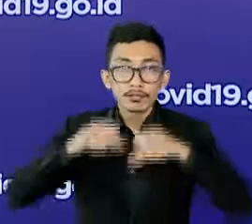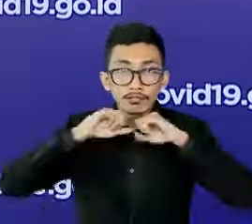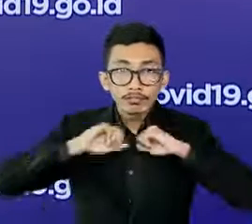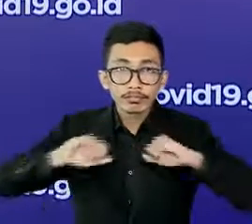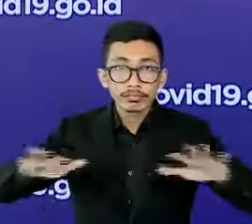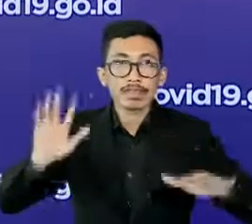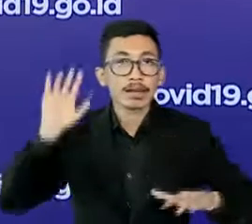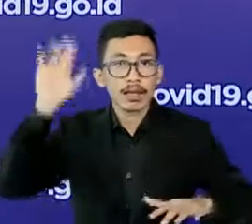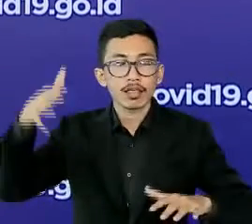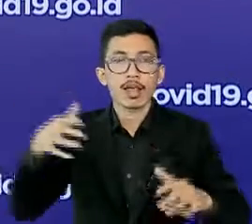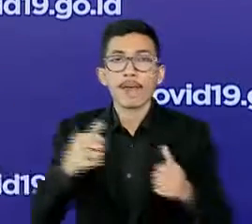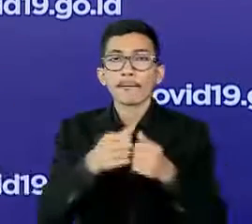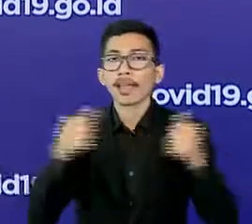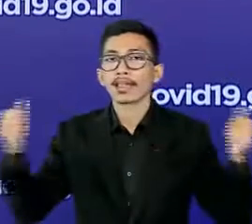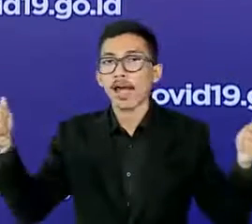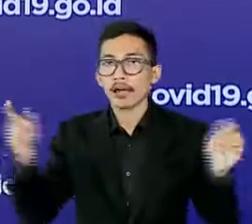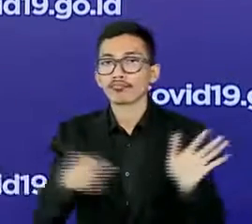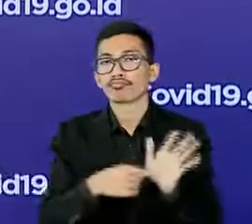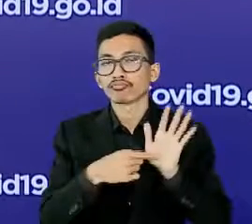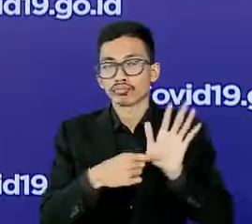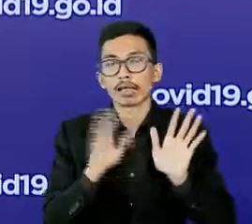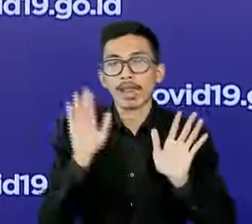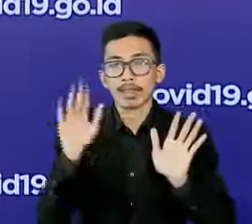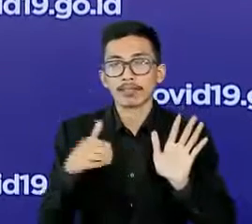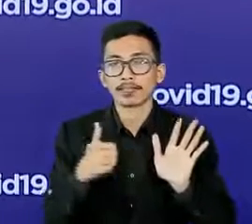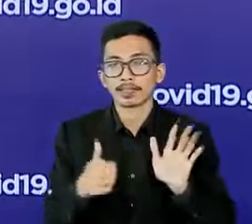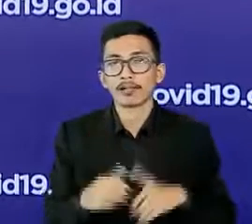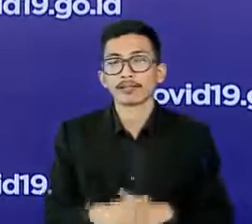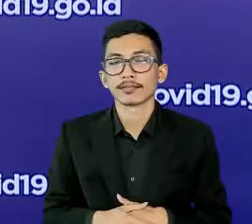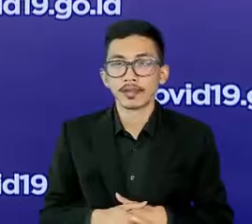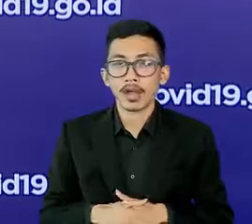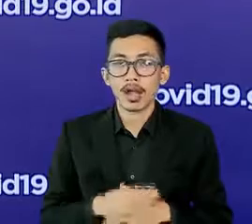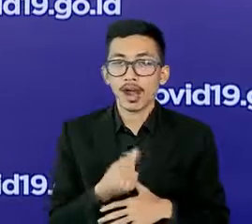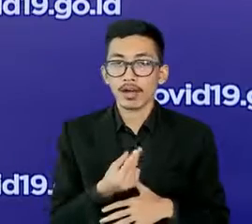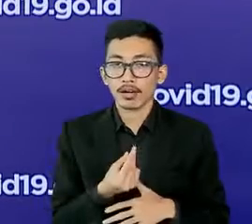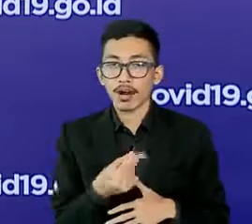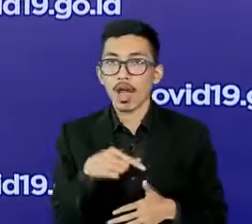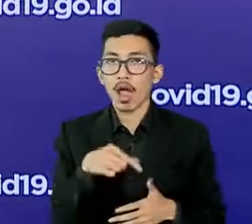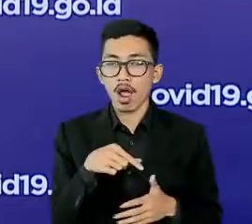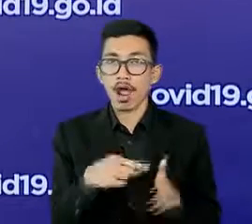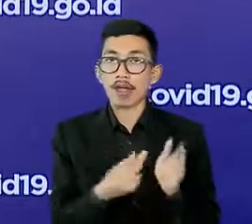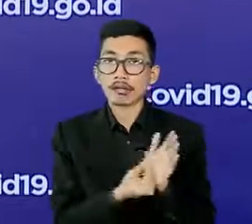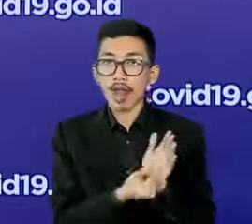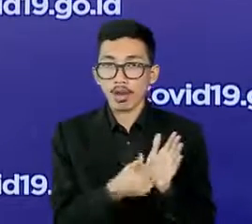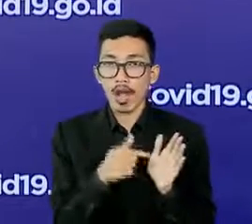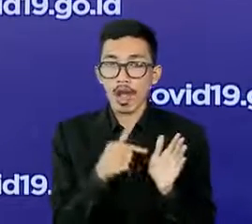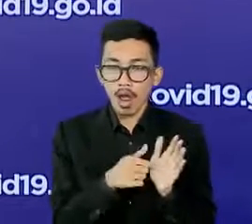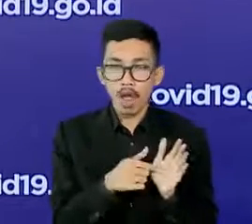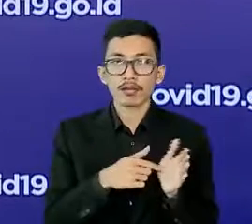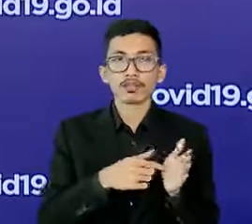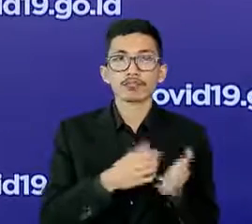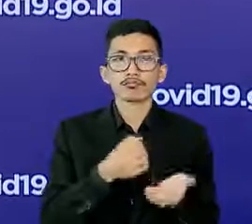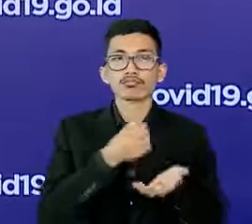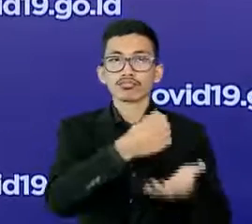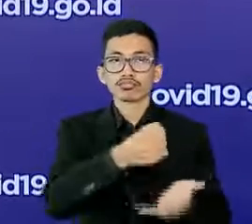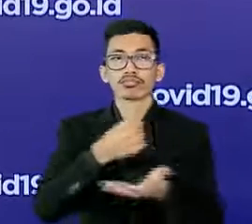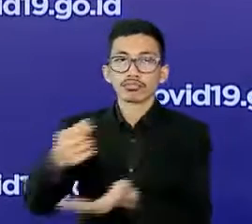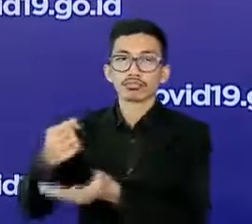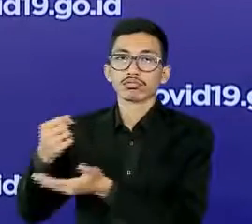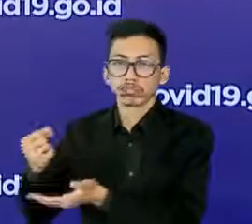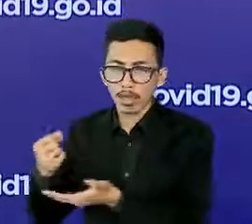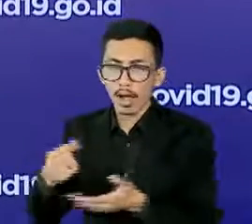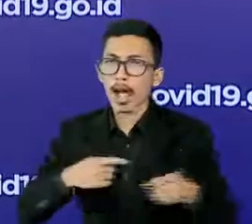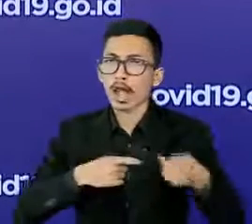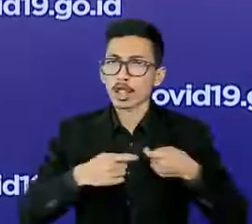bedanya kita akan sampaikan kemudian BMW dapat pembagian dana yang akan digunakan untuk posko tersebut jadi pendanaan ini sudah